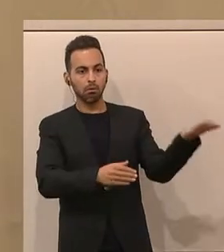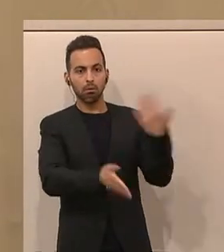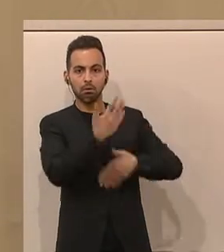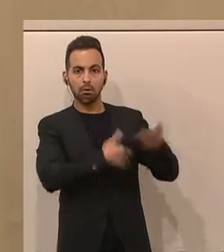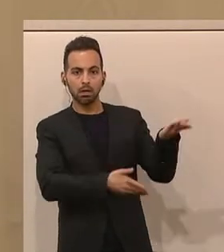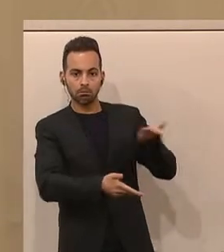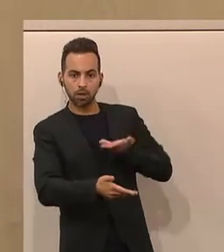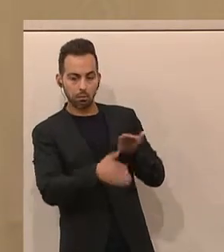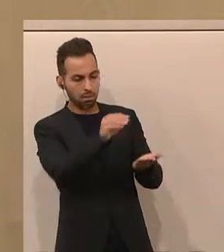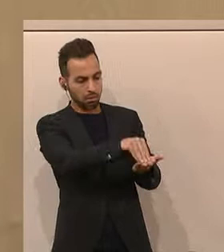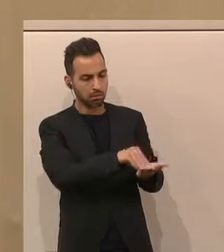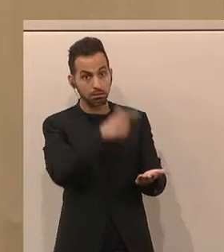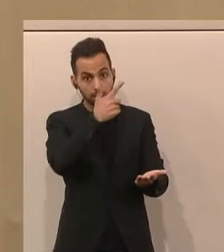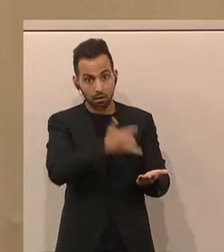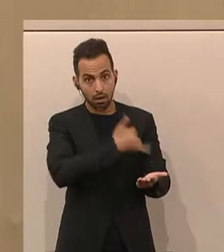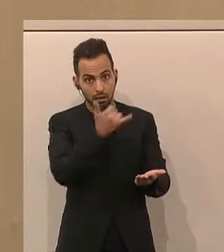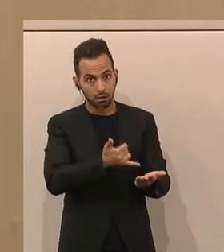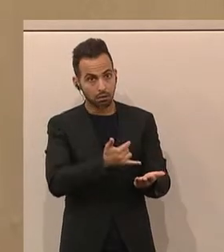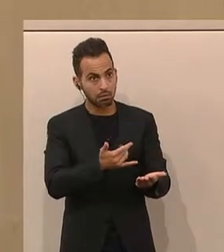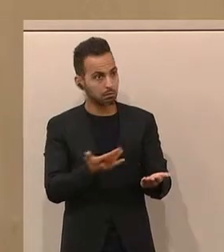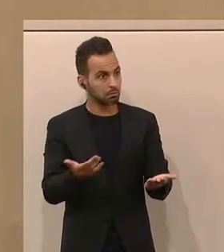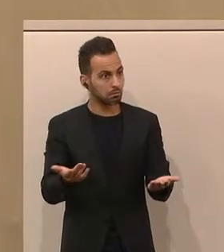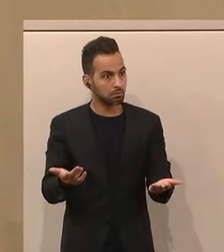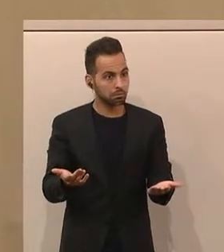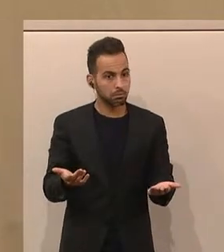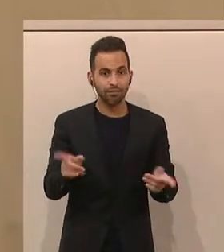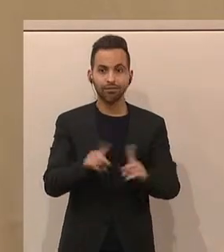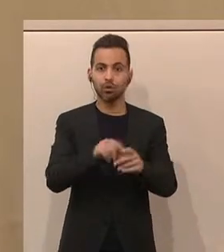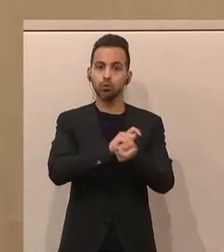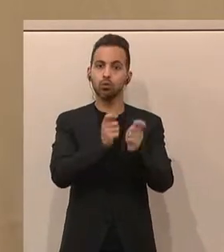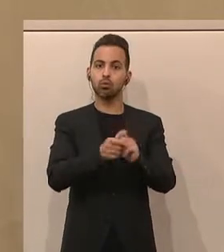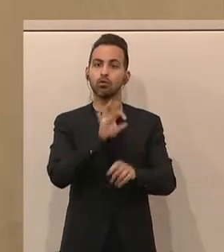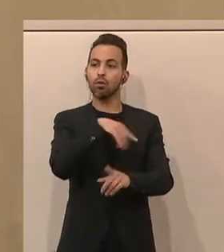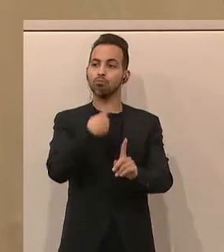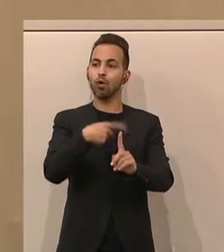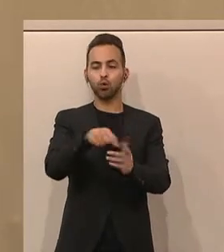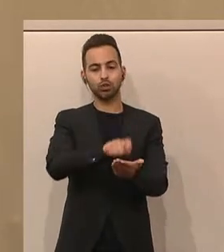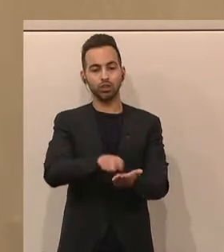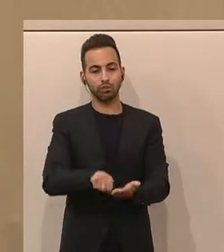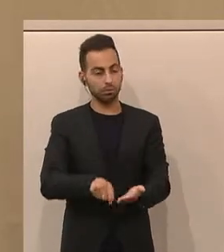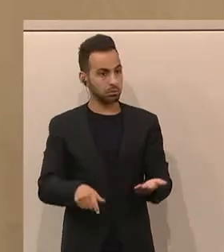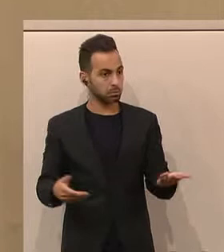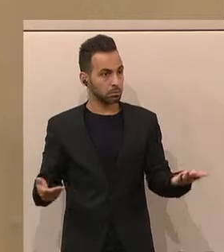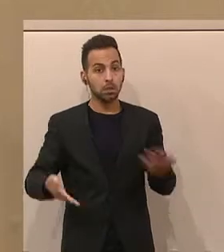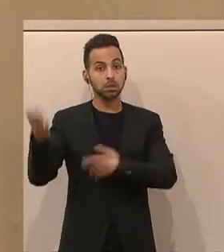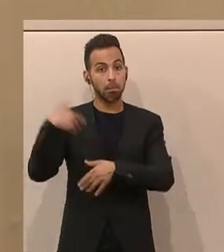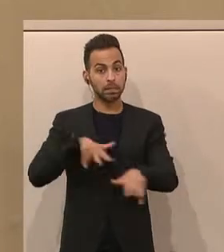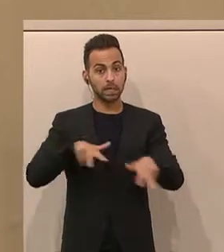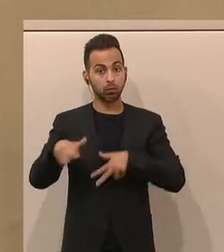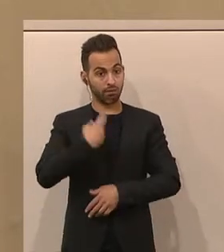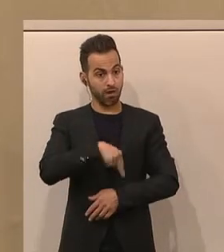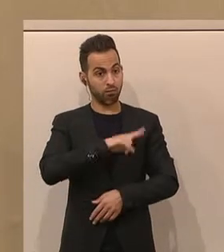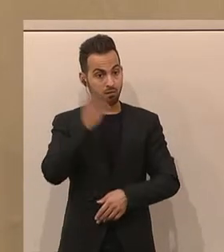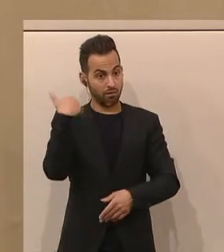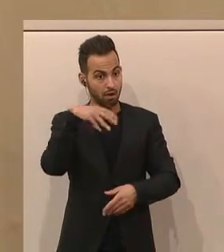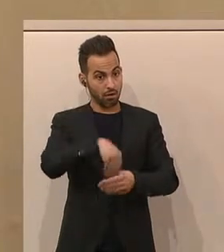2 Jahre hätten Sie Zeit gehabt, all das in das Positive umzukehren, wie Sie noch Regierungsverantwortung